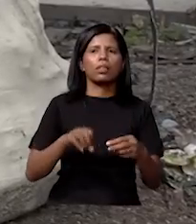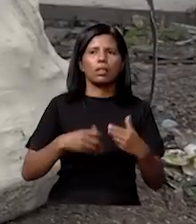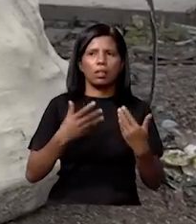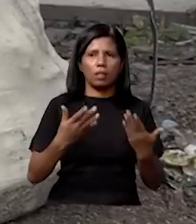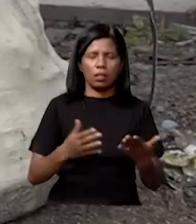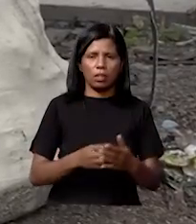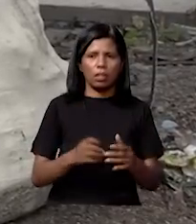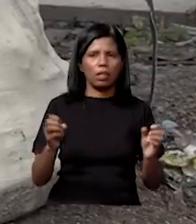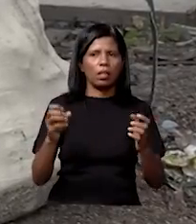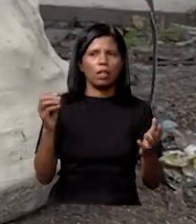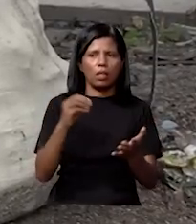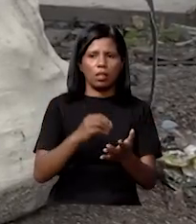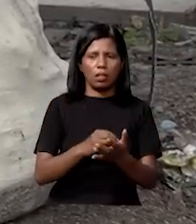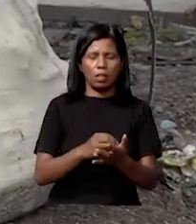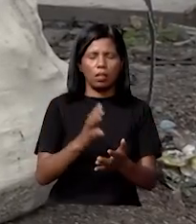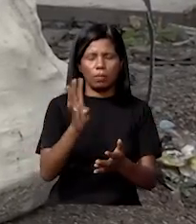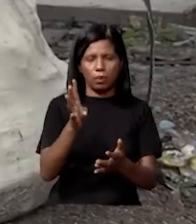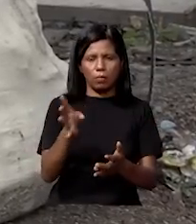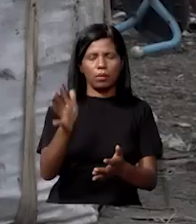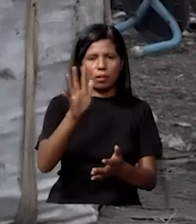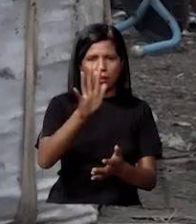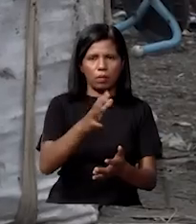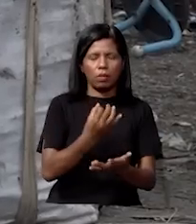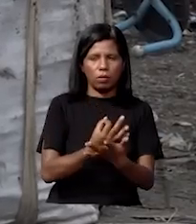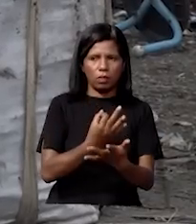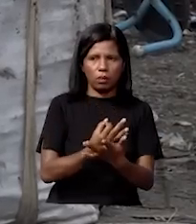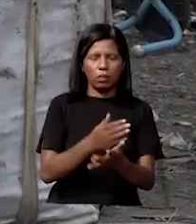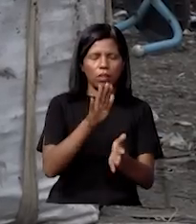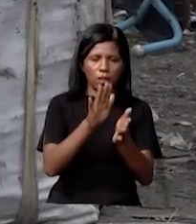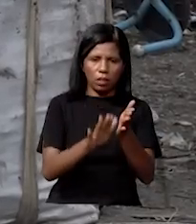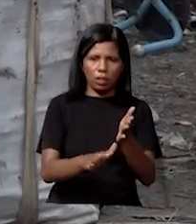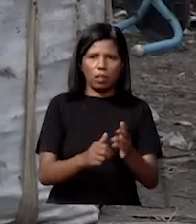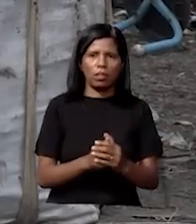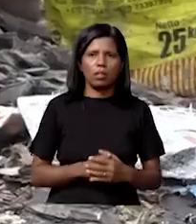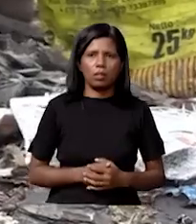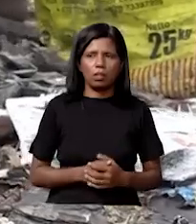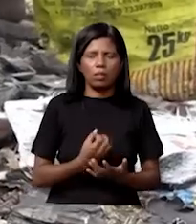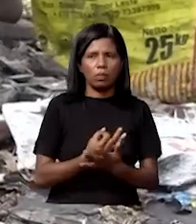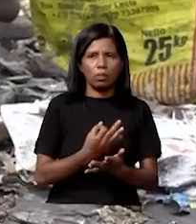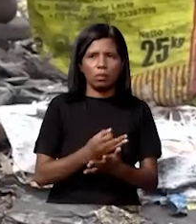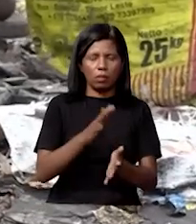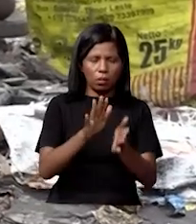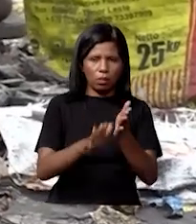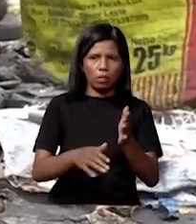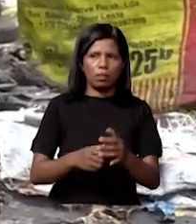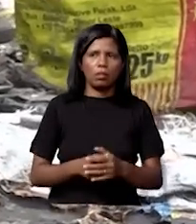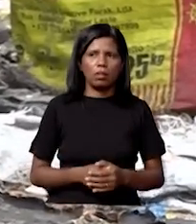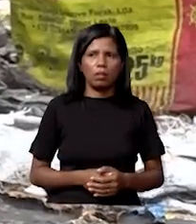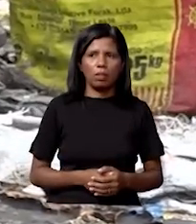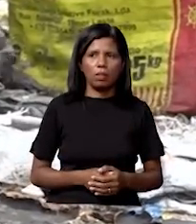Lato 45. Ne osan kik rapot ida. Ne hetan is lato